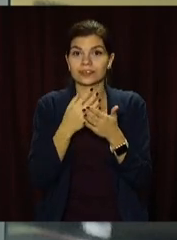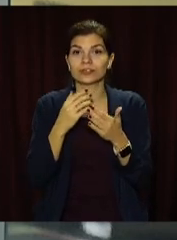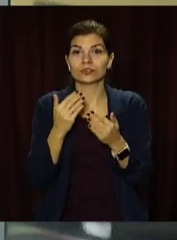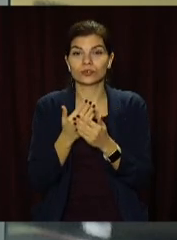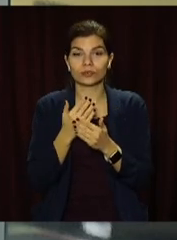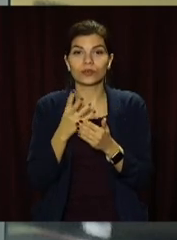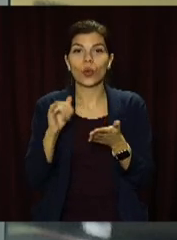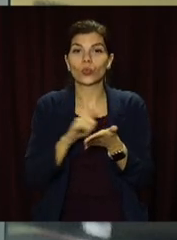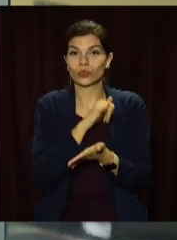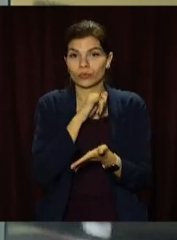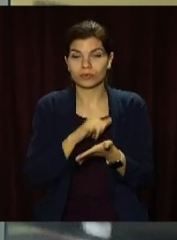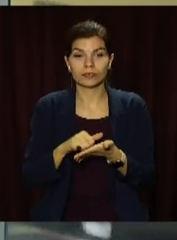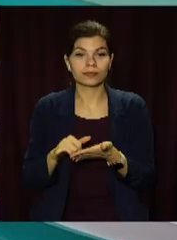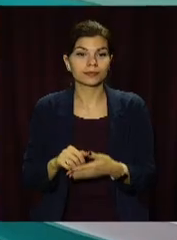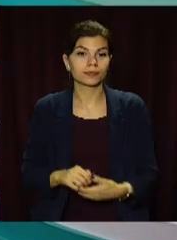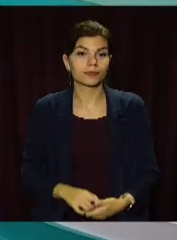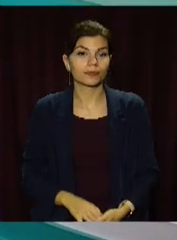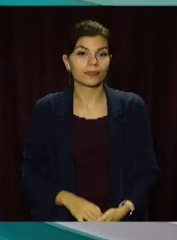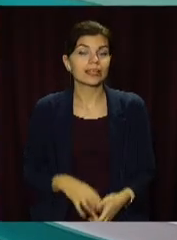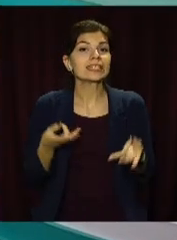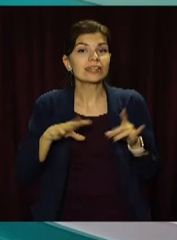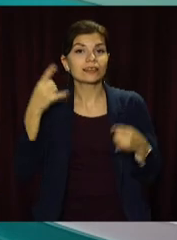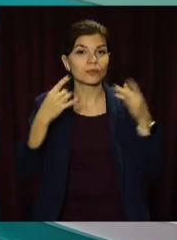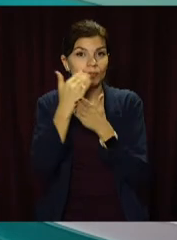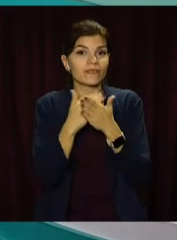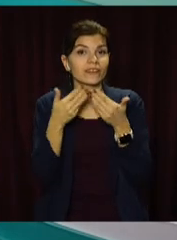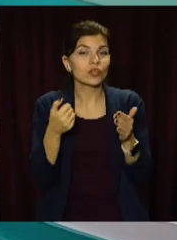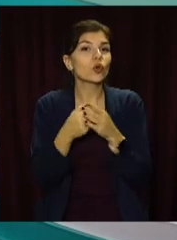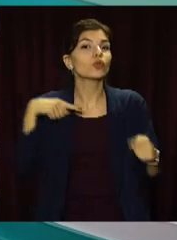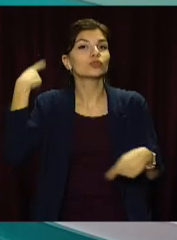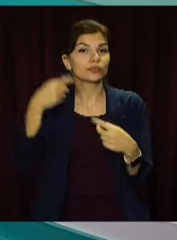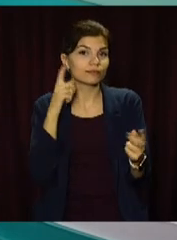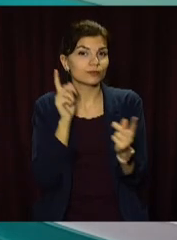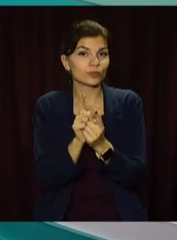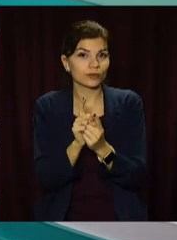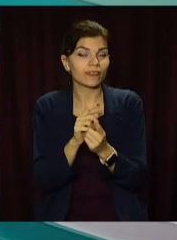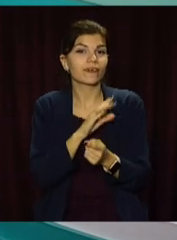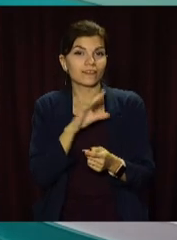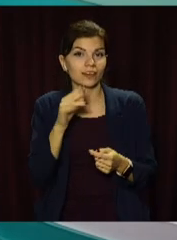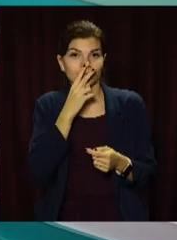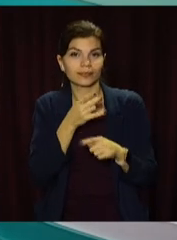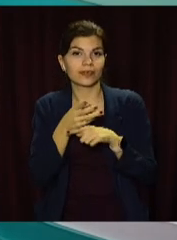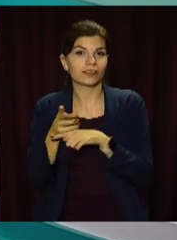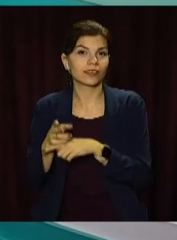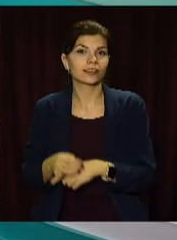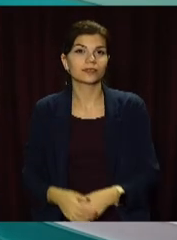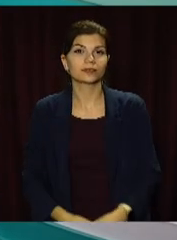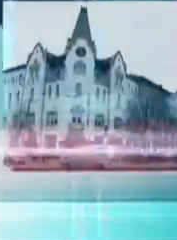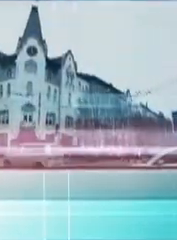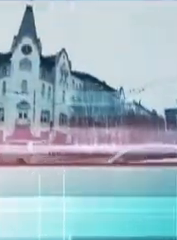та на YouTube-каналі. Залишайтесь відкритим і до наступних зустрічей в ефірі.